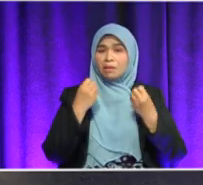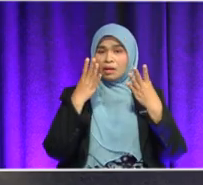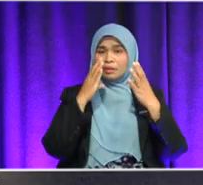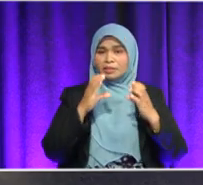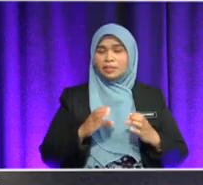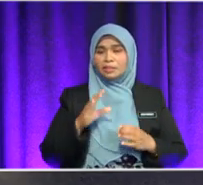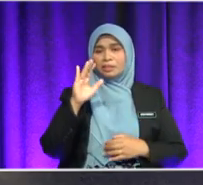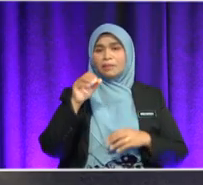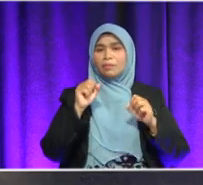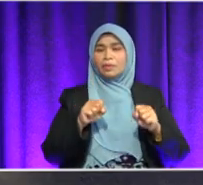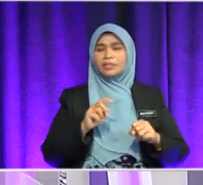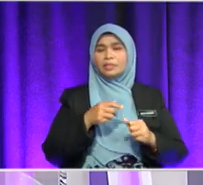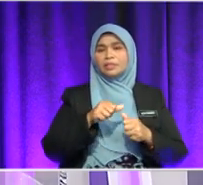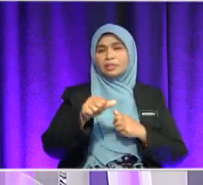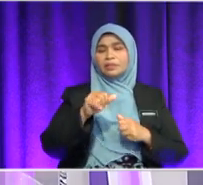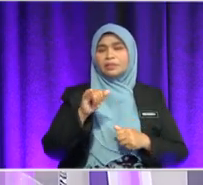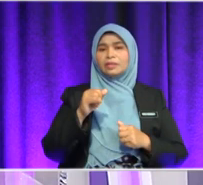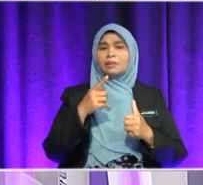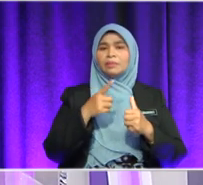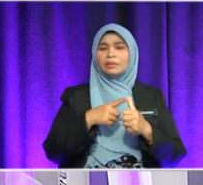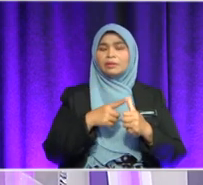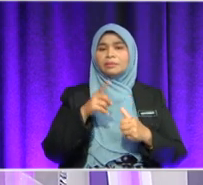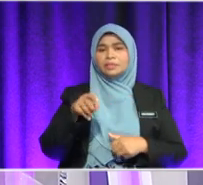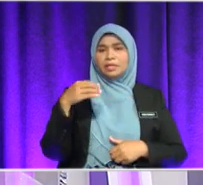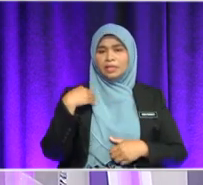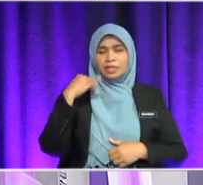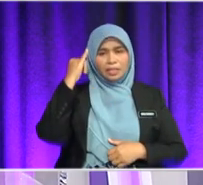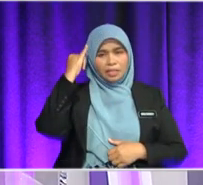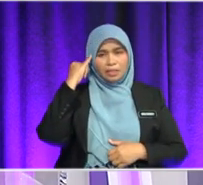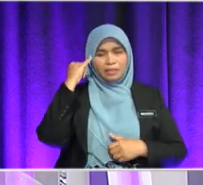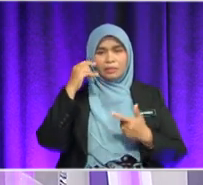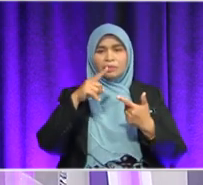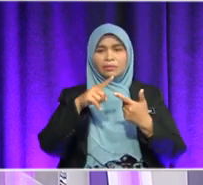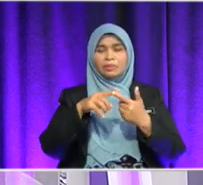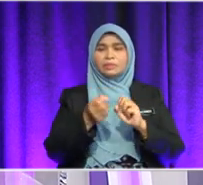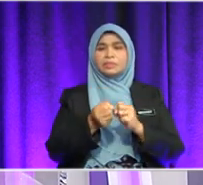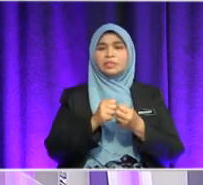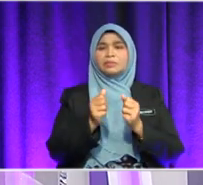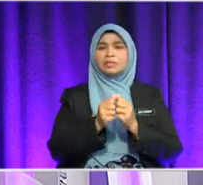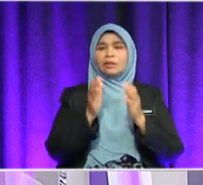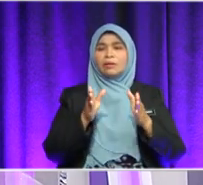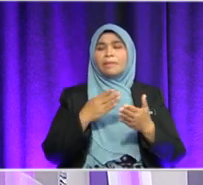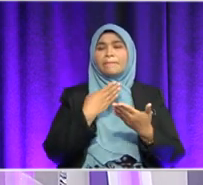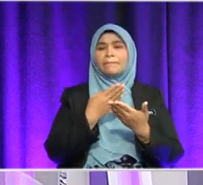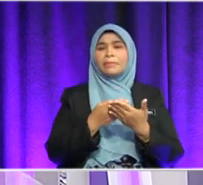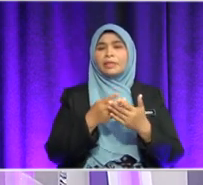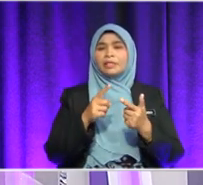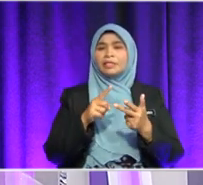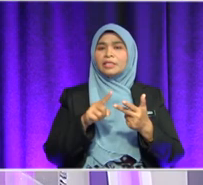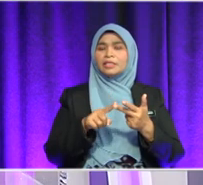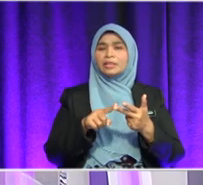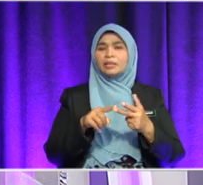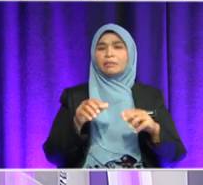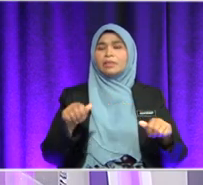boleh kita menjauhi yaitu yang pertama kenari ilmu saja ilmu betul bersahabat dengan orang yang baik yang ketiga beramal yang keempat